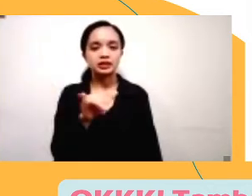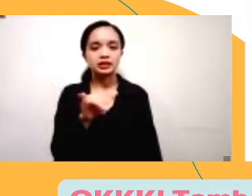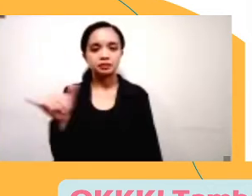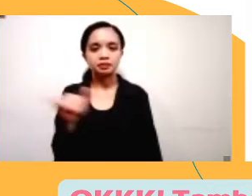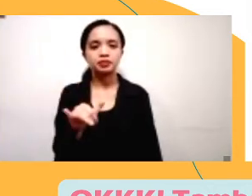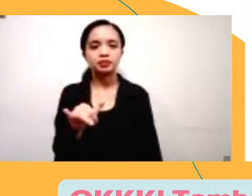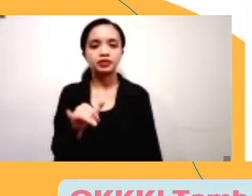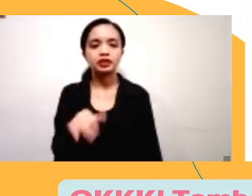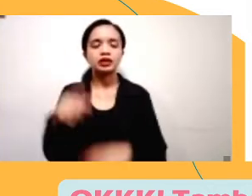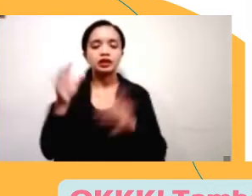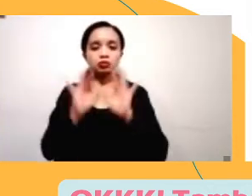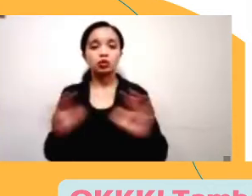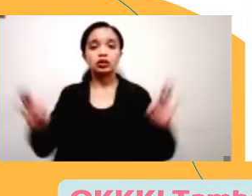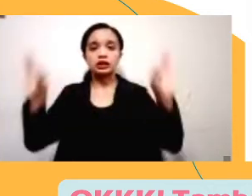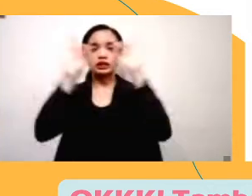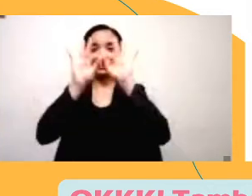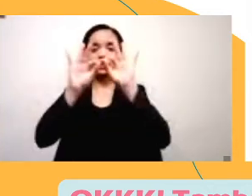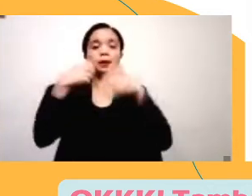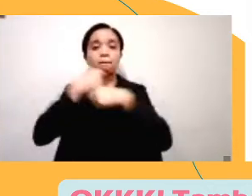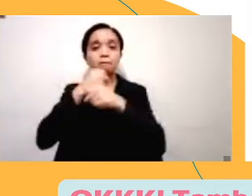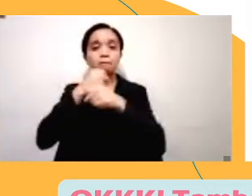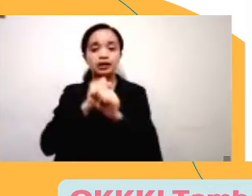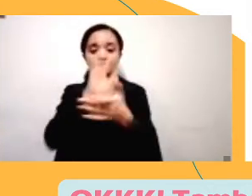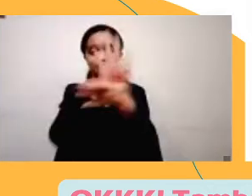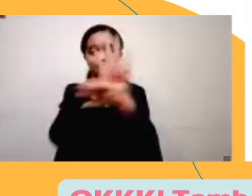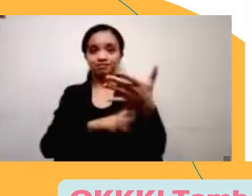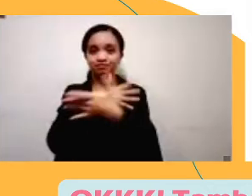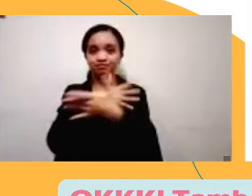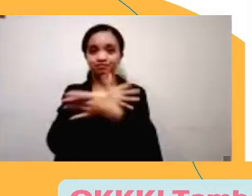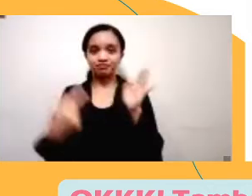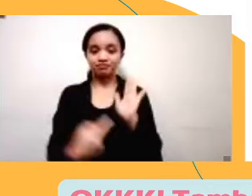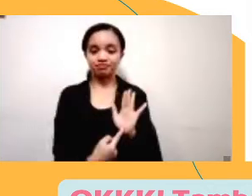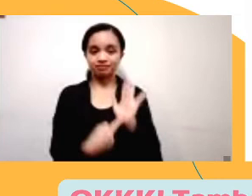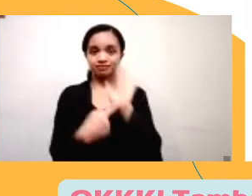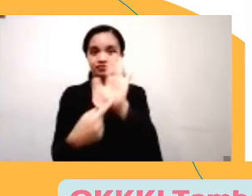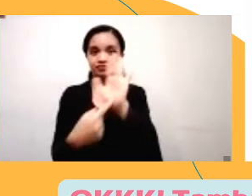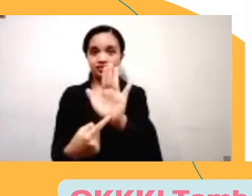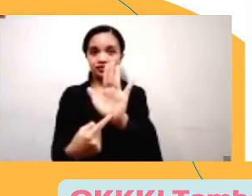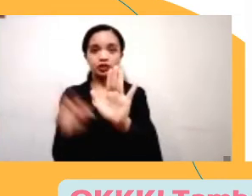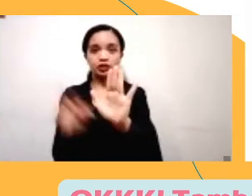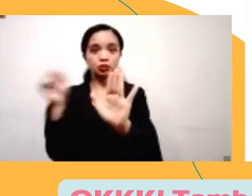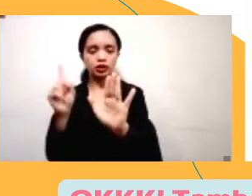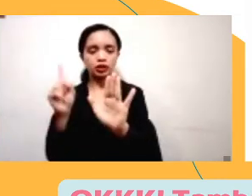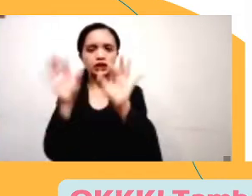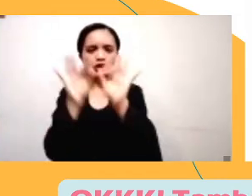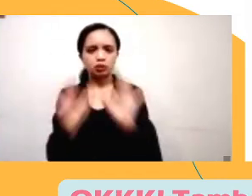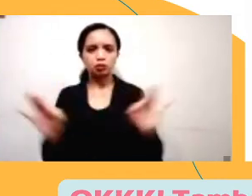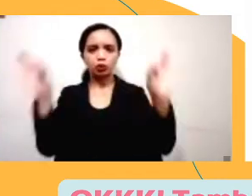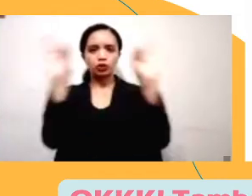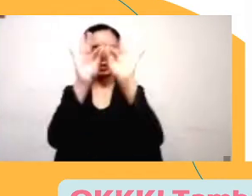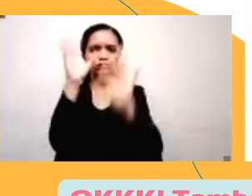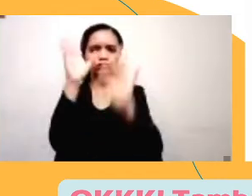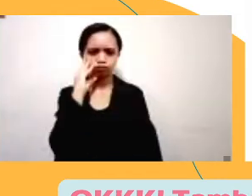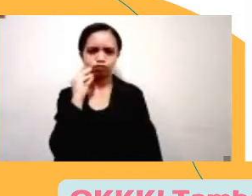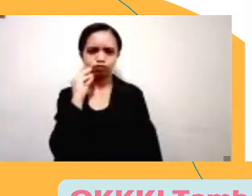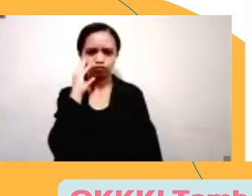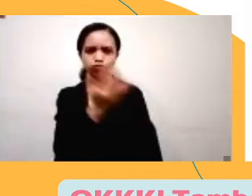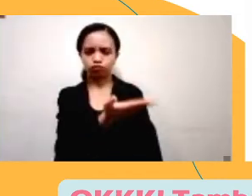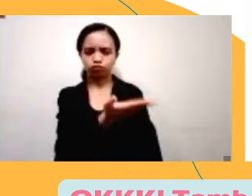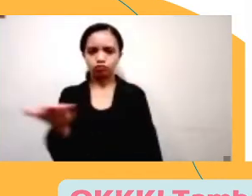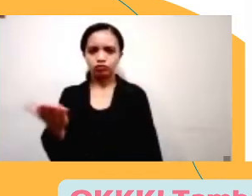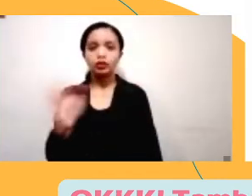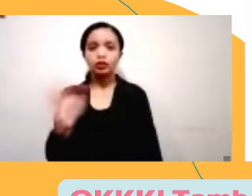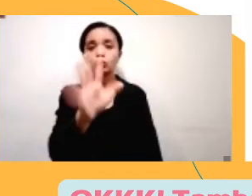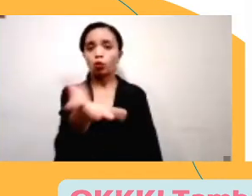gagawa kayo ng timeline na nagpapakita ng ilan sa mga mahahalagang karanasan ninyo. Diba? Na sa inyong